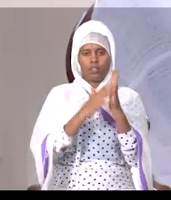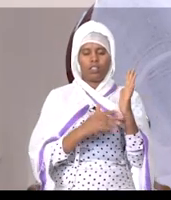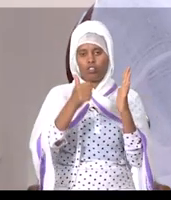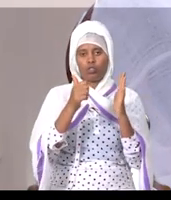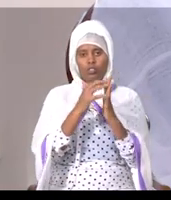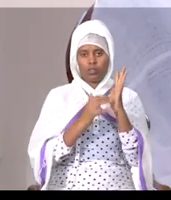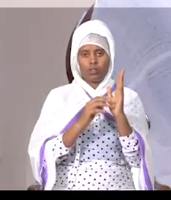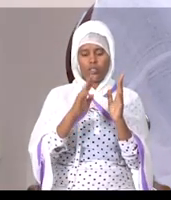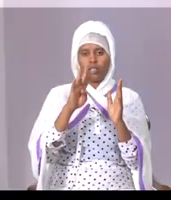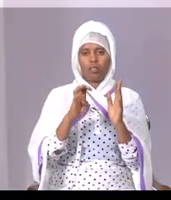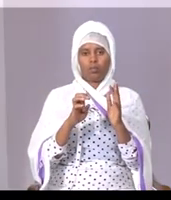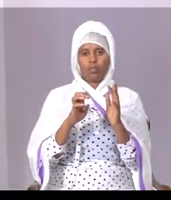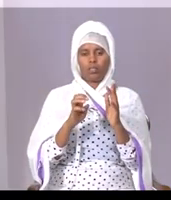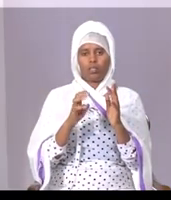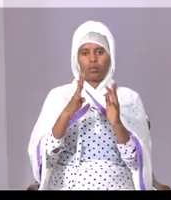ምዕራፍ 6 ፍቕዲ